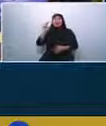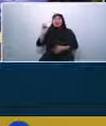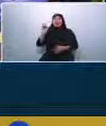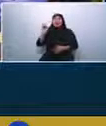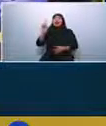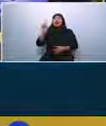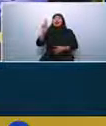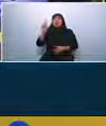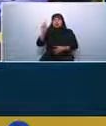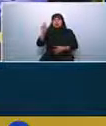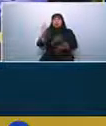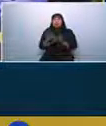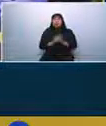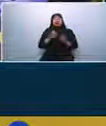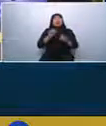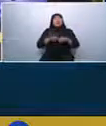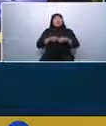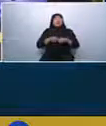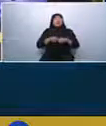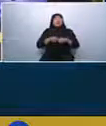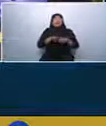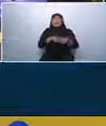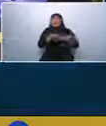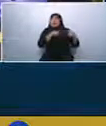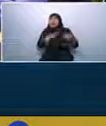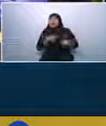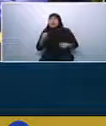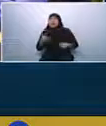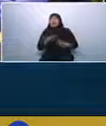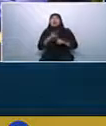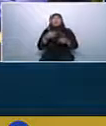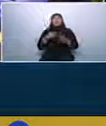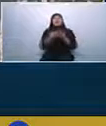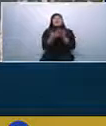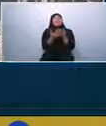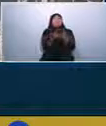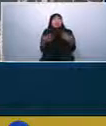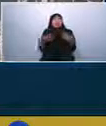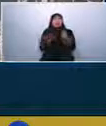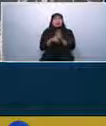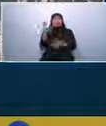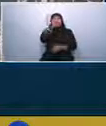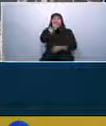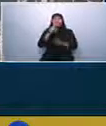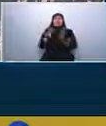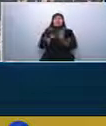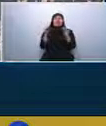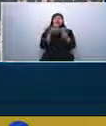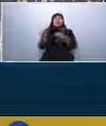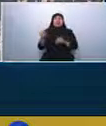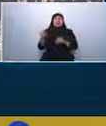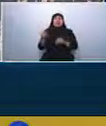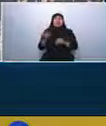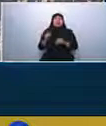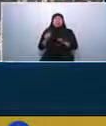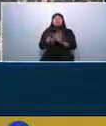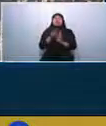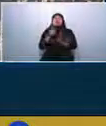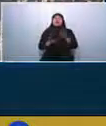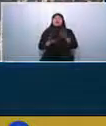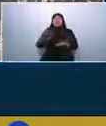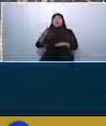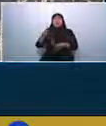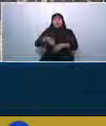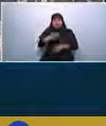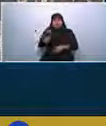mendapatkan respon yang sangat baik dari masyarakat pencari keadilan. Dan jika dibandingkan tahun 2019,